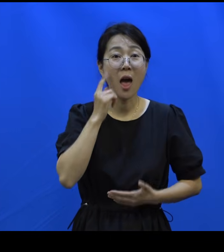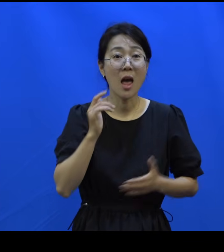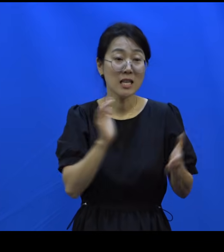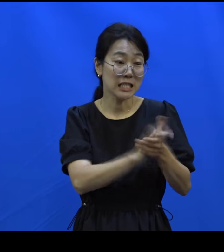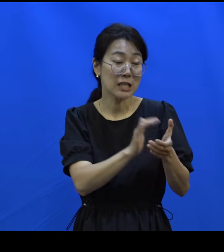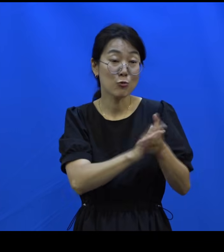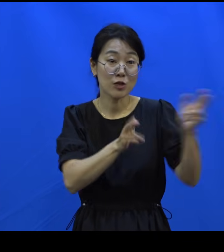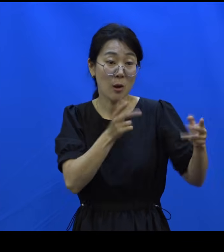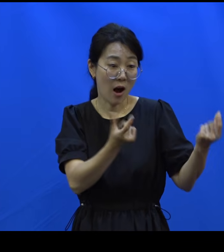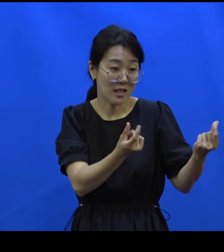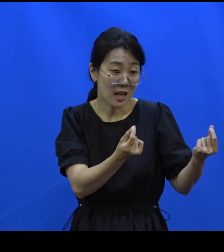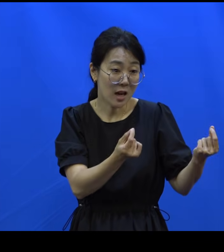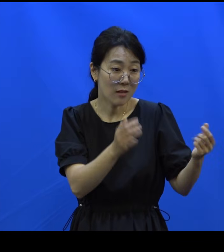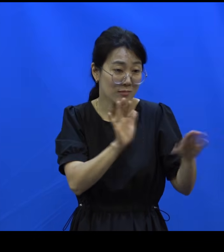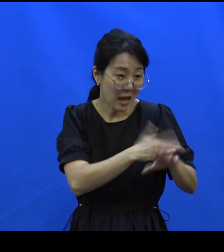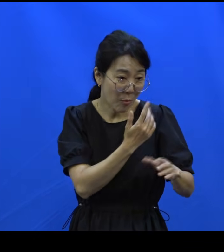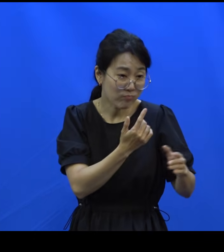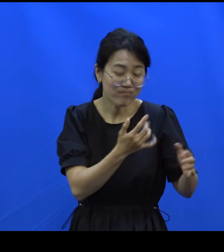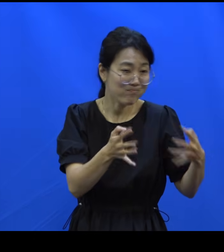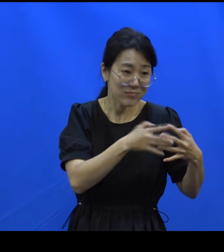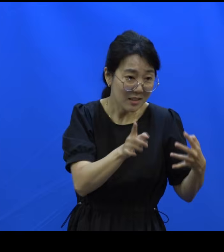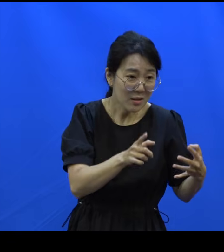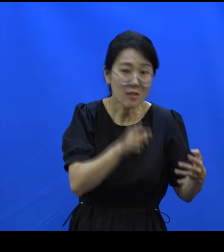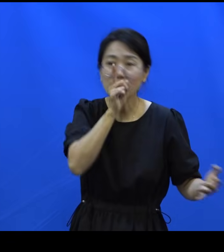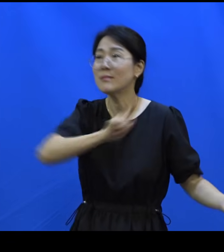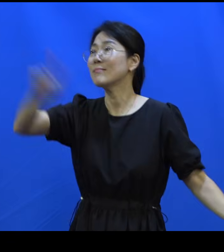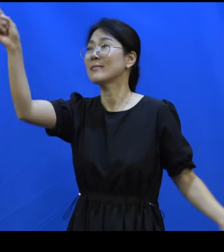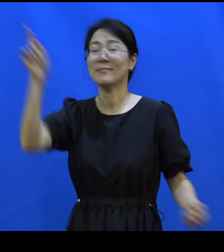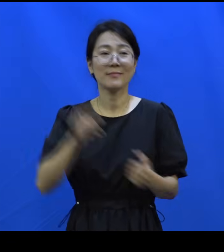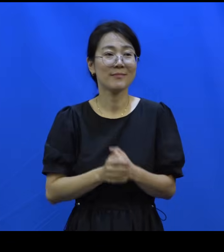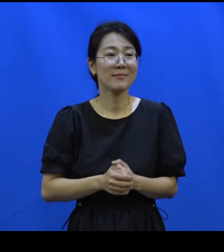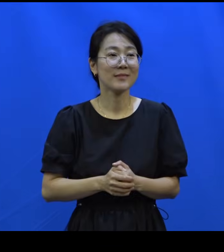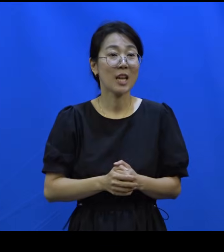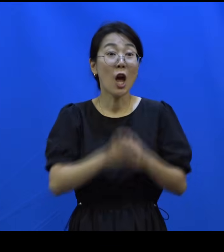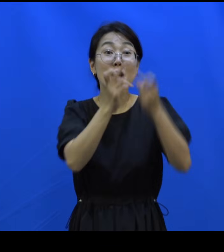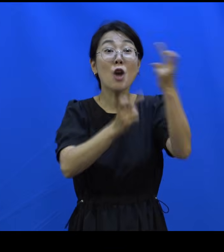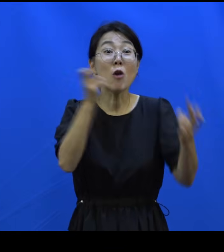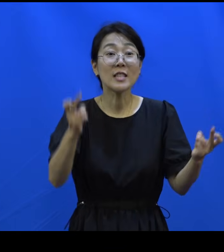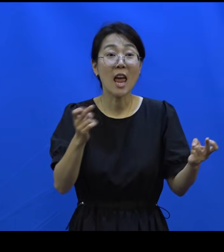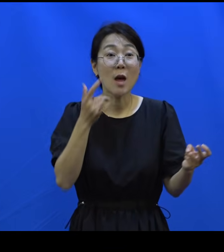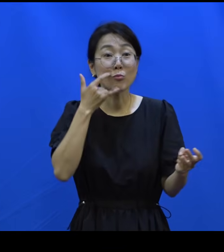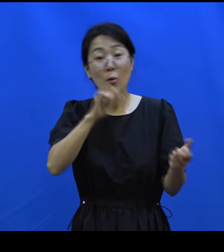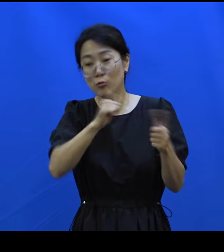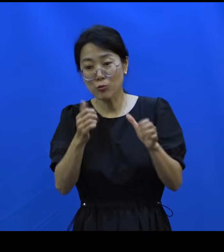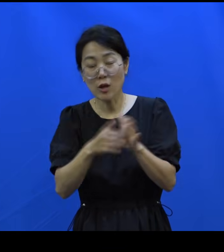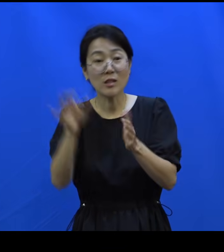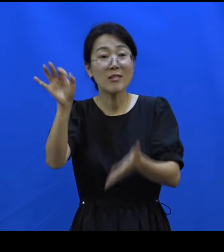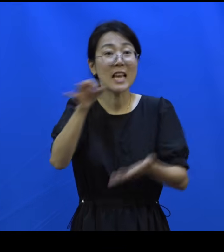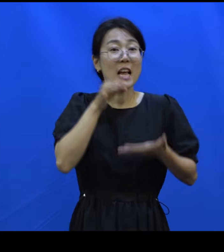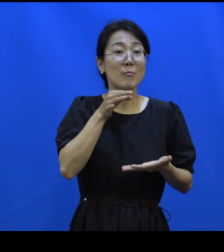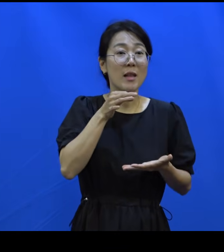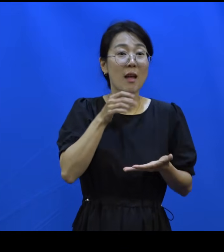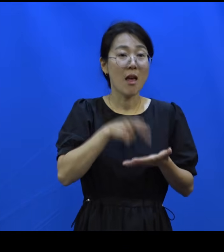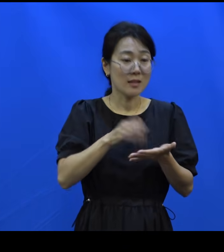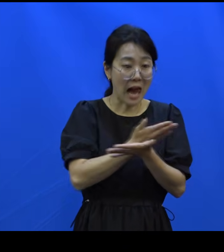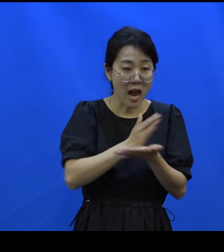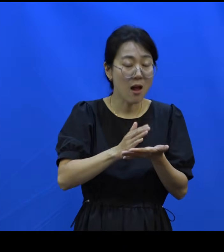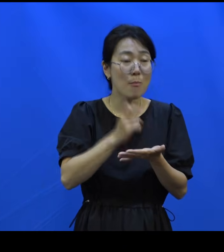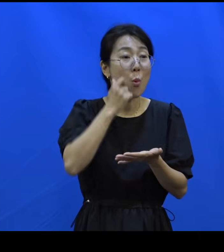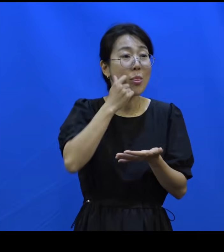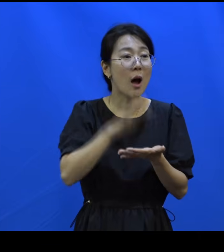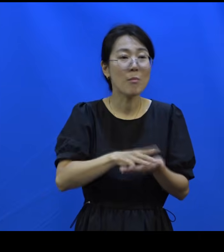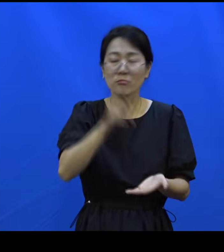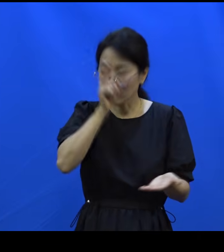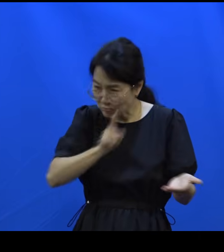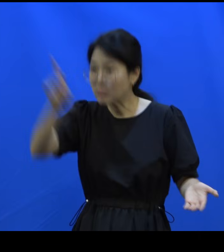한순간에 원수가 되어 법정으로 갑니다. 여러분, 이렇게 세상은 권리 주장으로 가득해요. 항상 사람들의 고민은 어떻게 하면